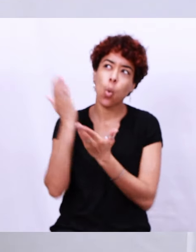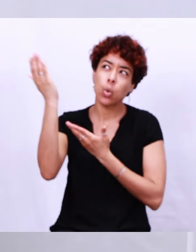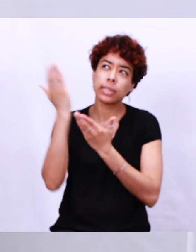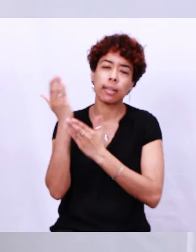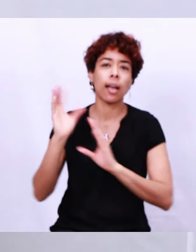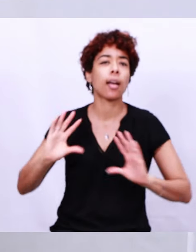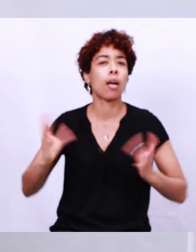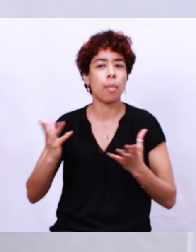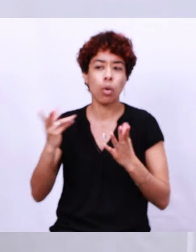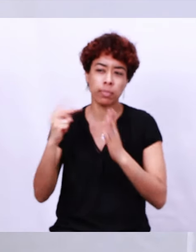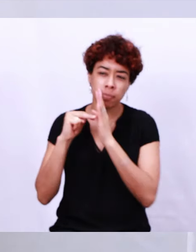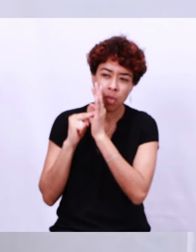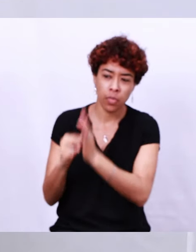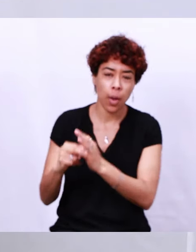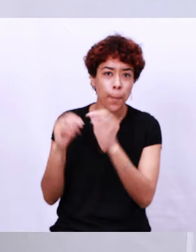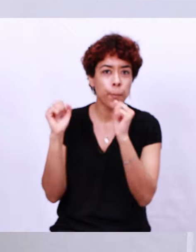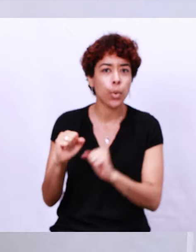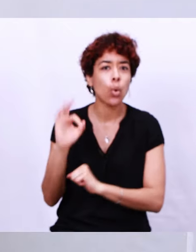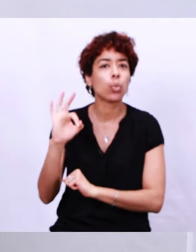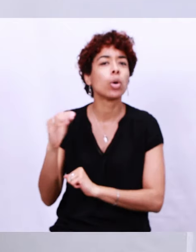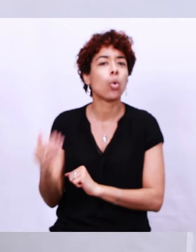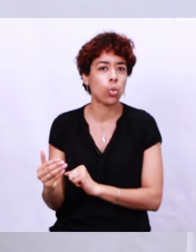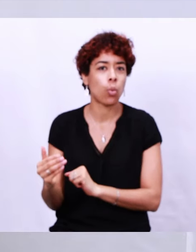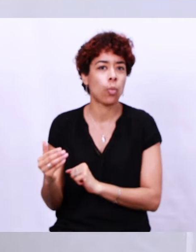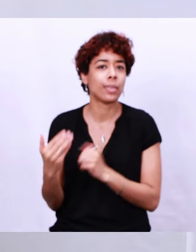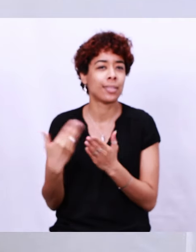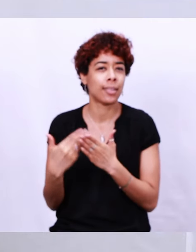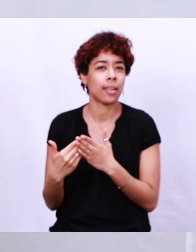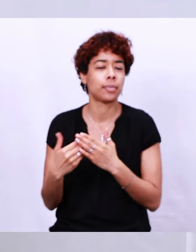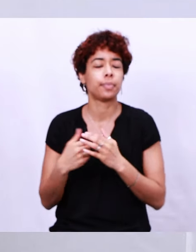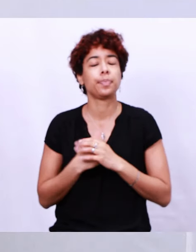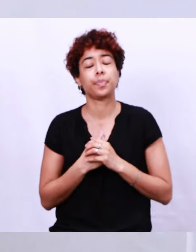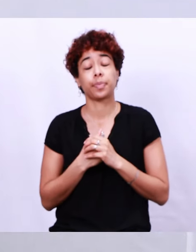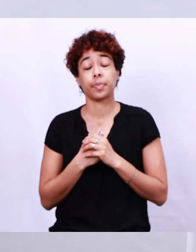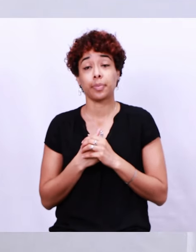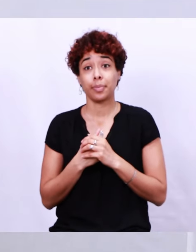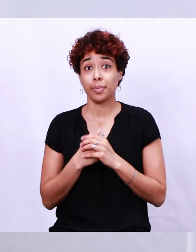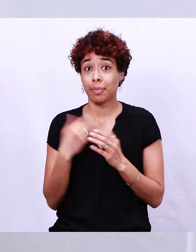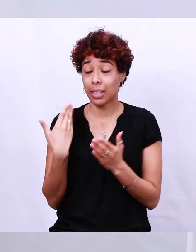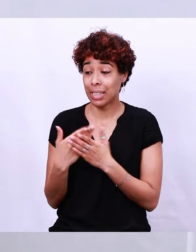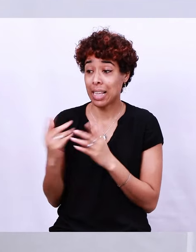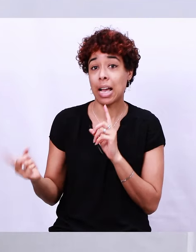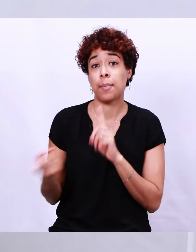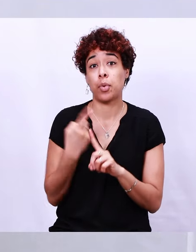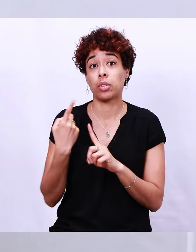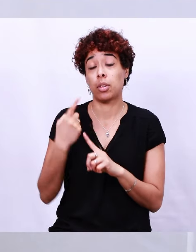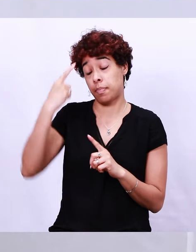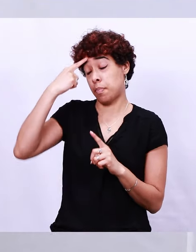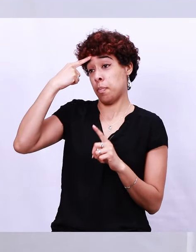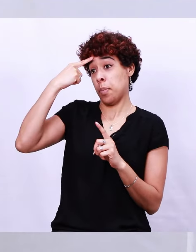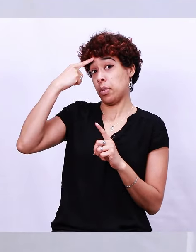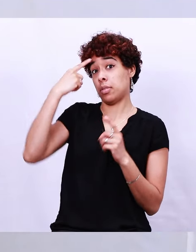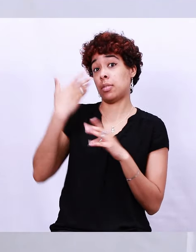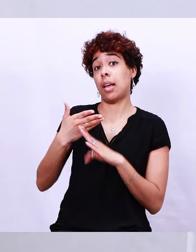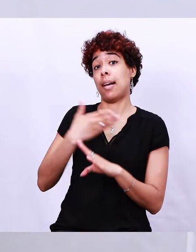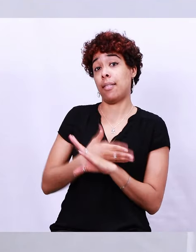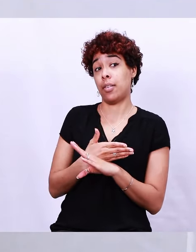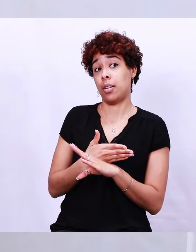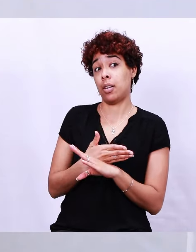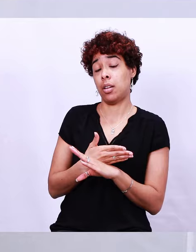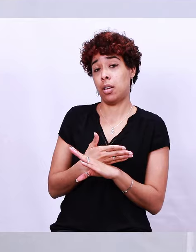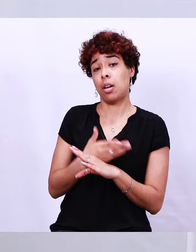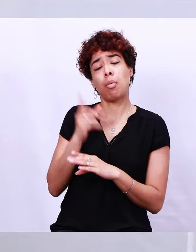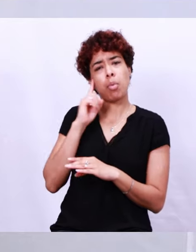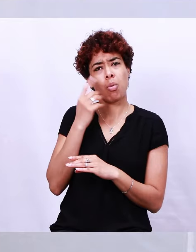personne si c'est quelqu'un de fiable pour le service à laquel elle va être assigné et ça c'est important de l'avoir à l'esprit pourquoi parler de ça dans